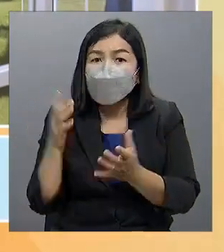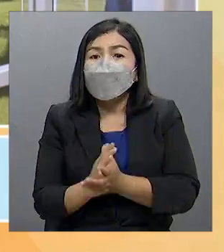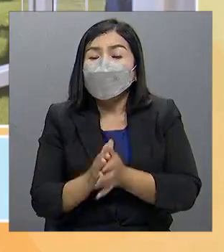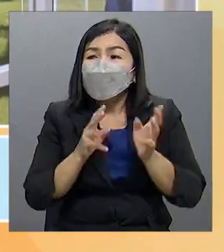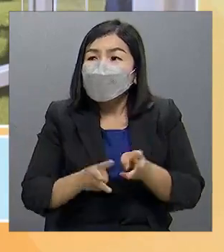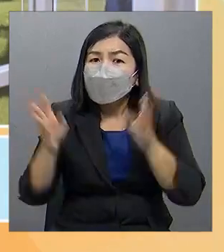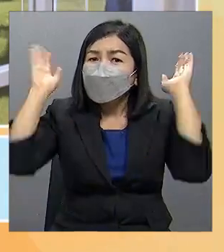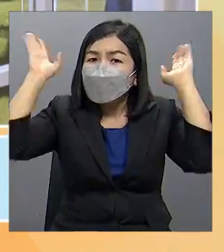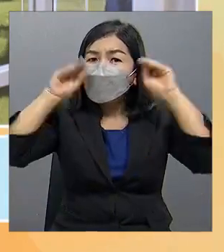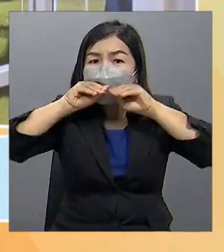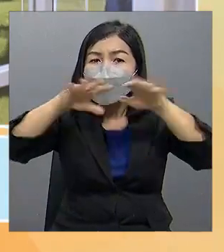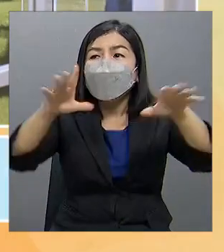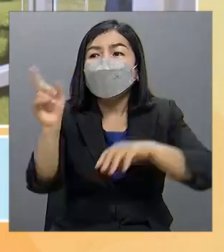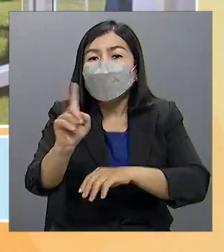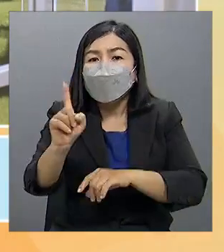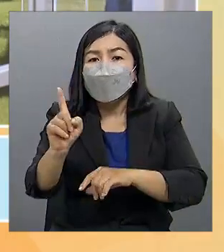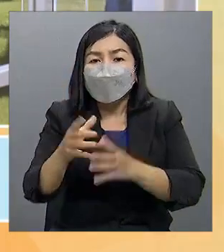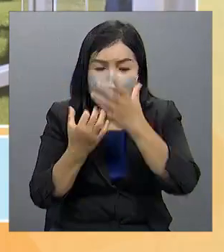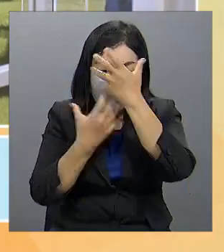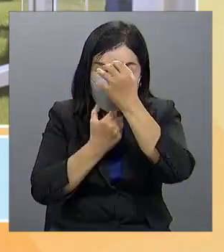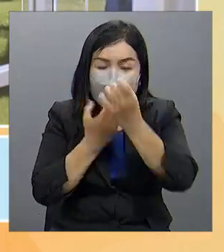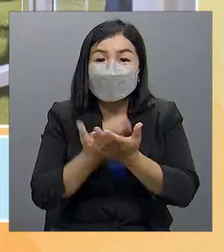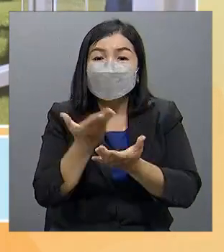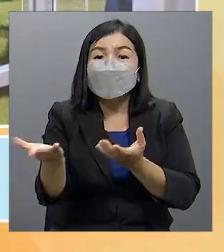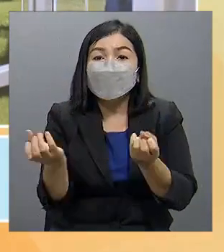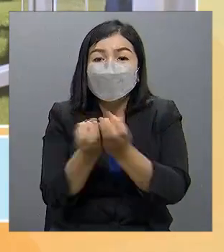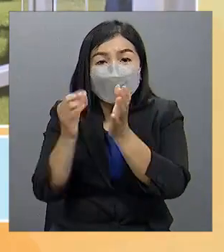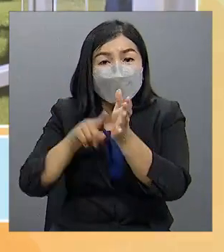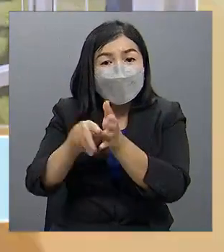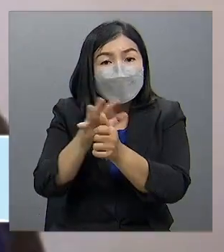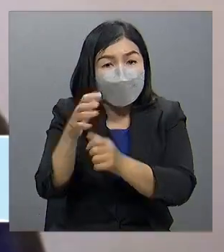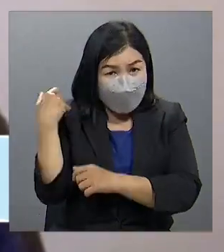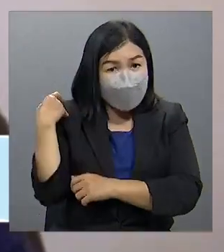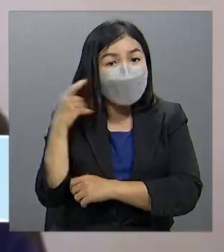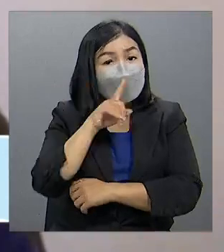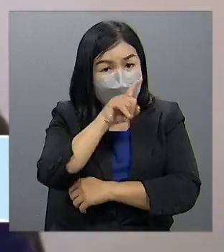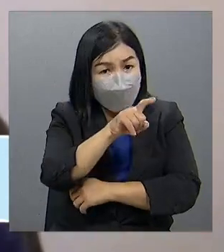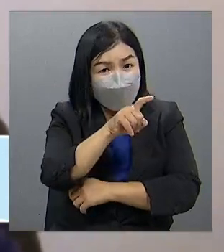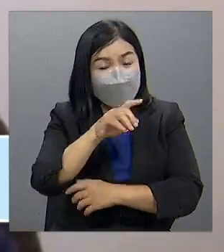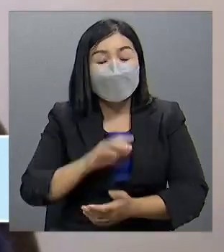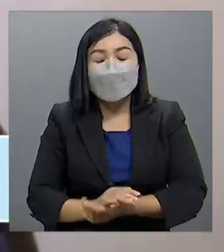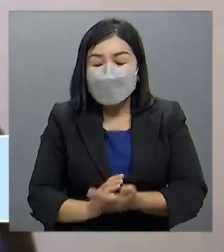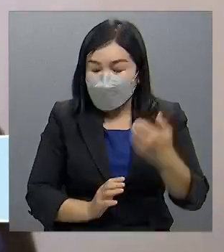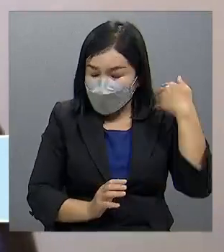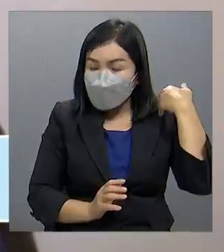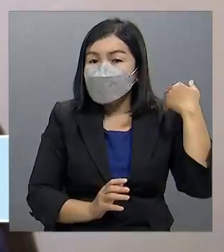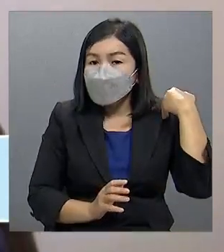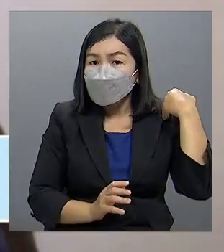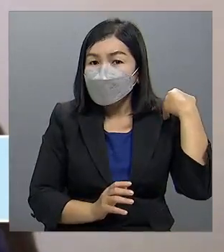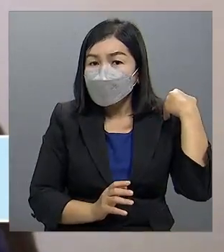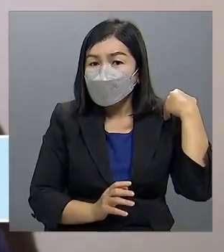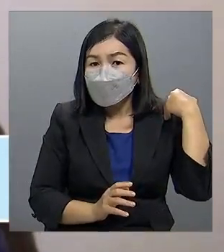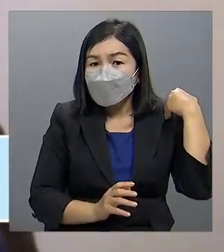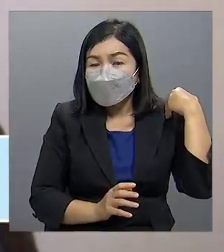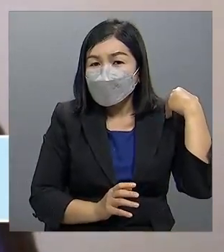นำเสนอสินค้าของเรายังไงในช่วงยุคโควิด19แบบนี้ได้รับผลกระทบอะไรไหมครับ ก็ได้รับผลกระทบอยู่ครับช่วงนี้มันก็แบ